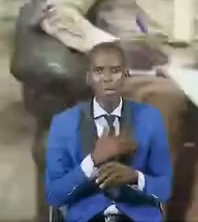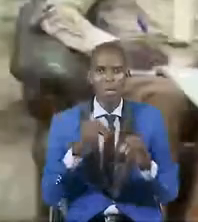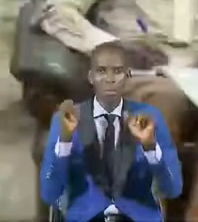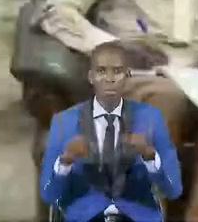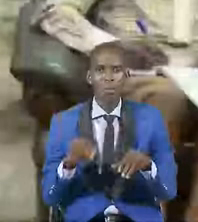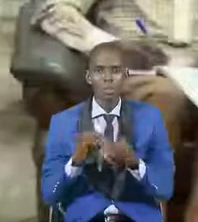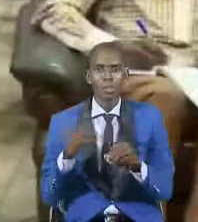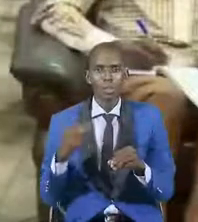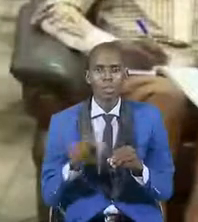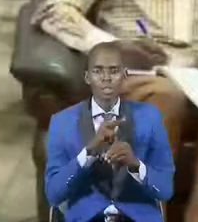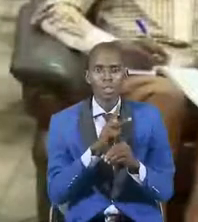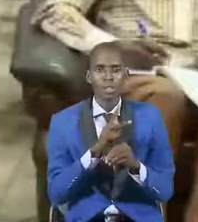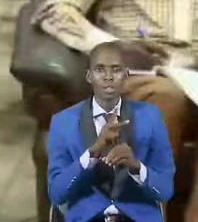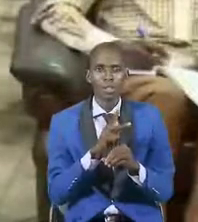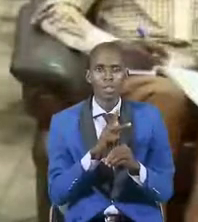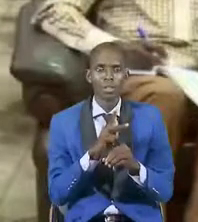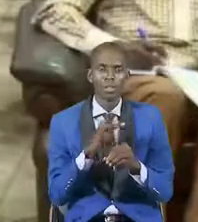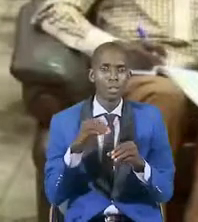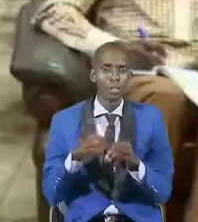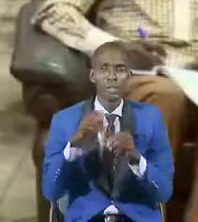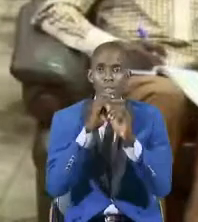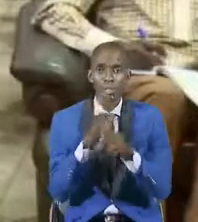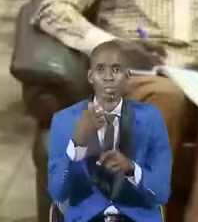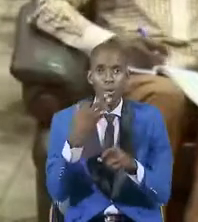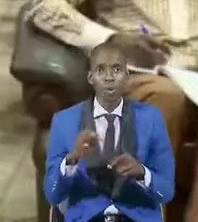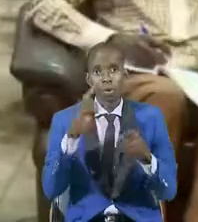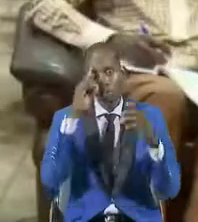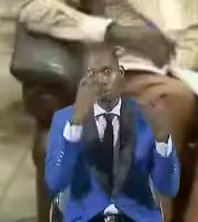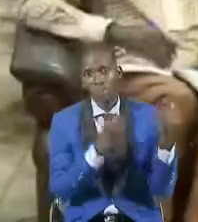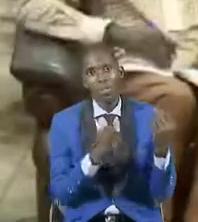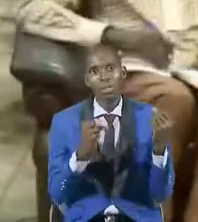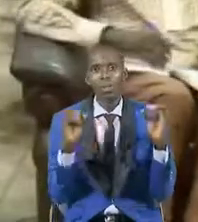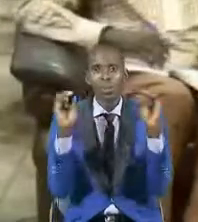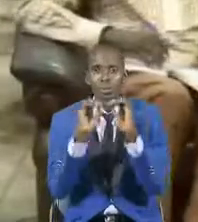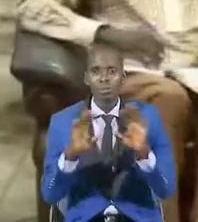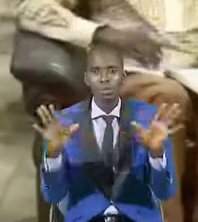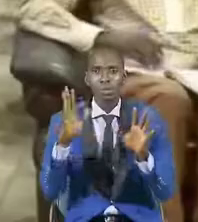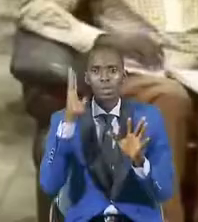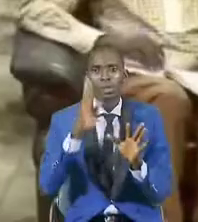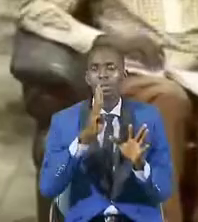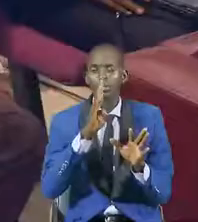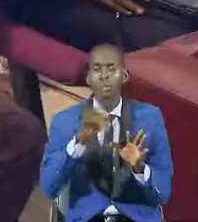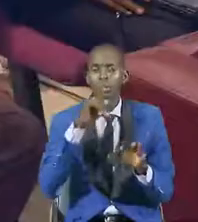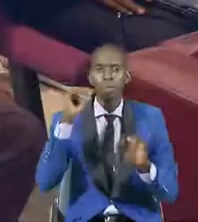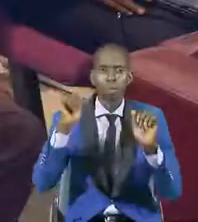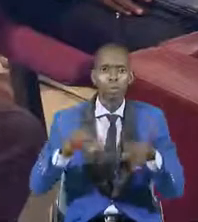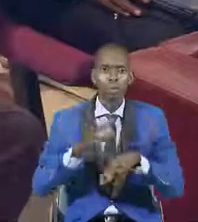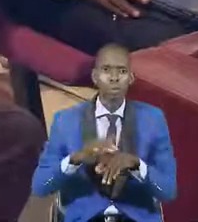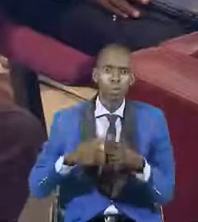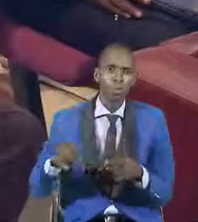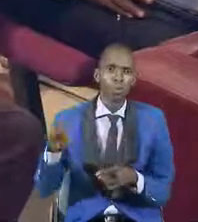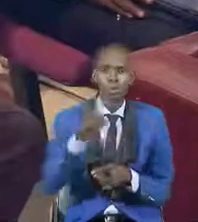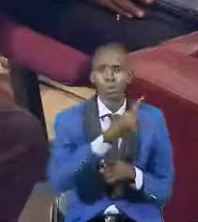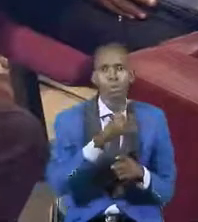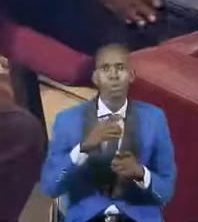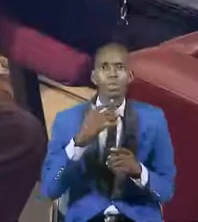les possibilités dans le don de foi, et dit, et rien ne vous serait impossible.